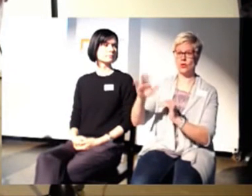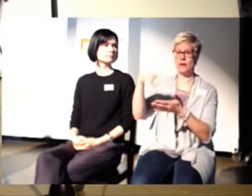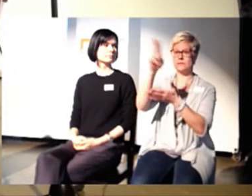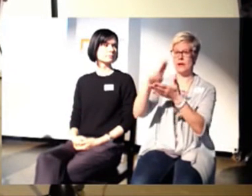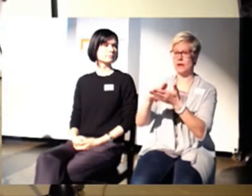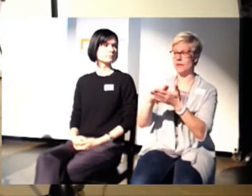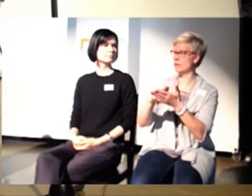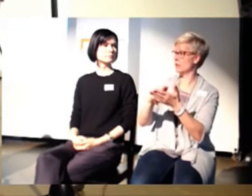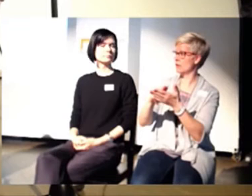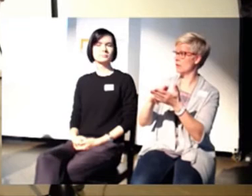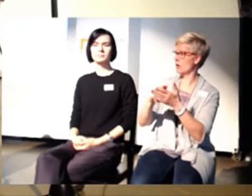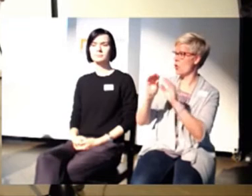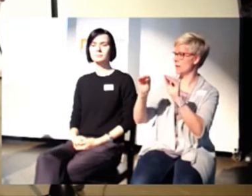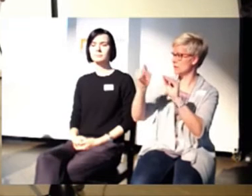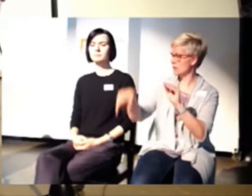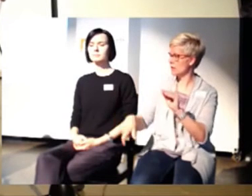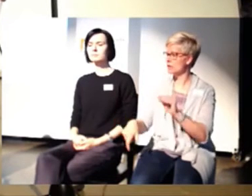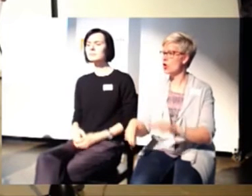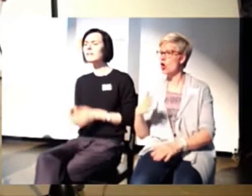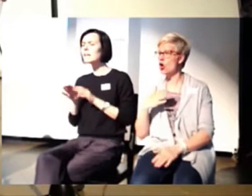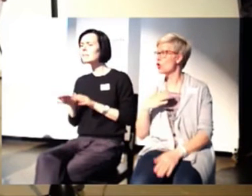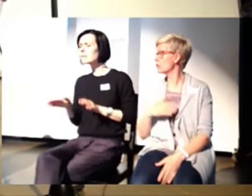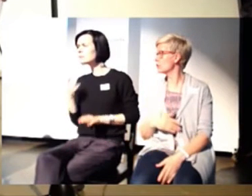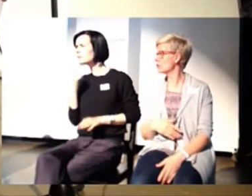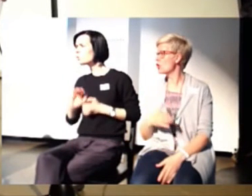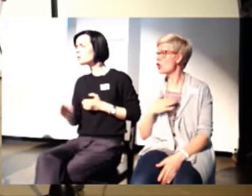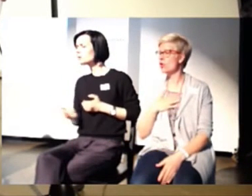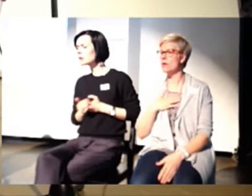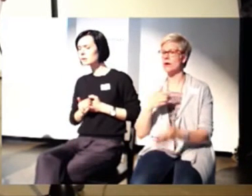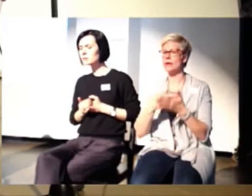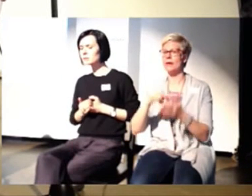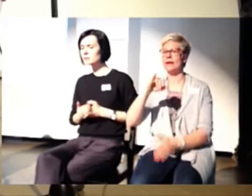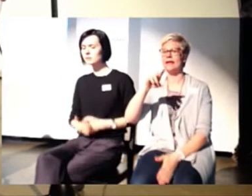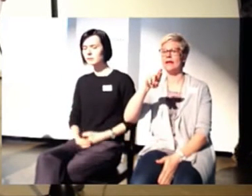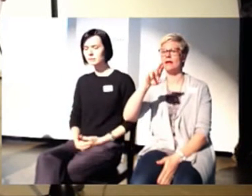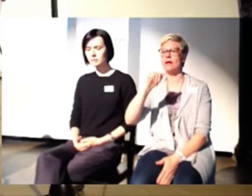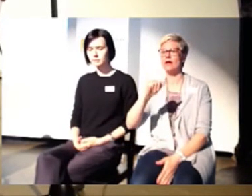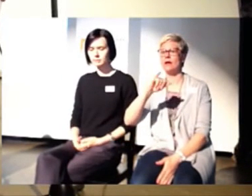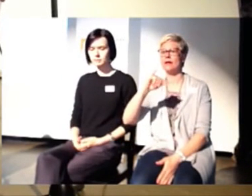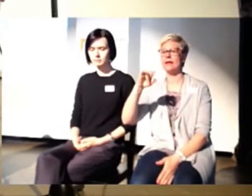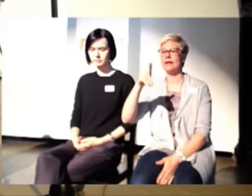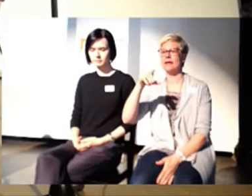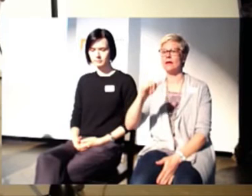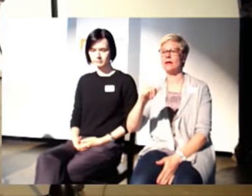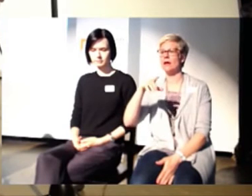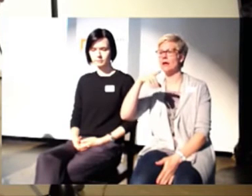kehitysvammaisten taiteiden esittelyitä. Sano hitaasti sun nimi. Kirjailija. Kirjailija. Lukka de Groot. Lukka de